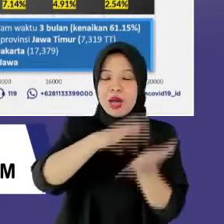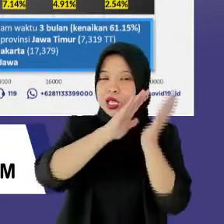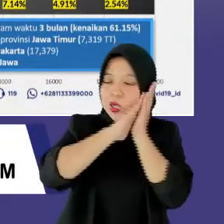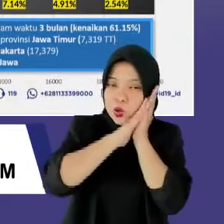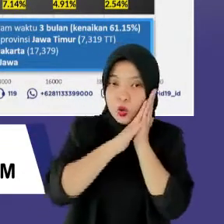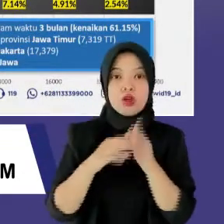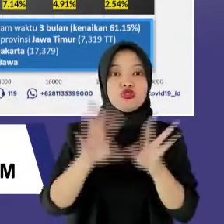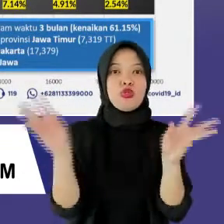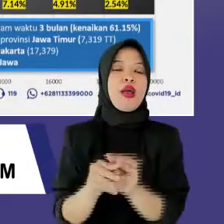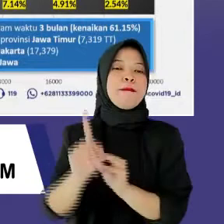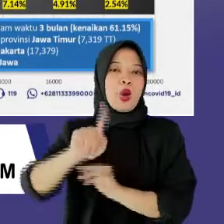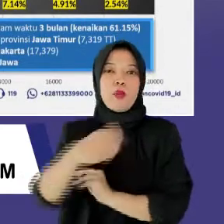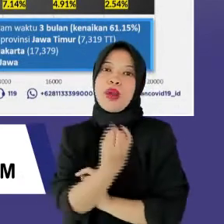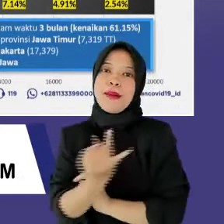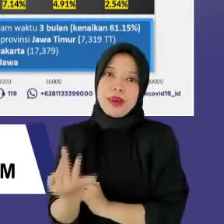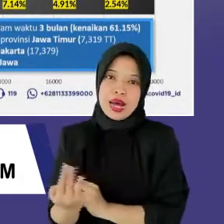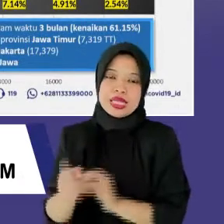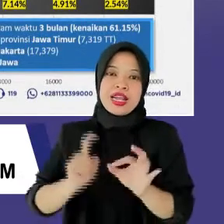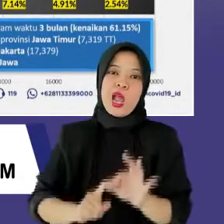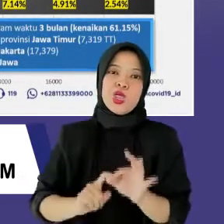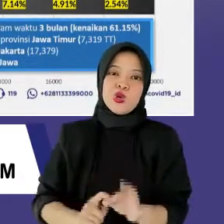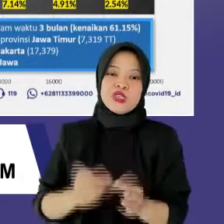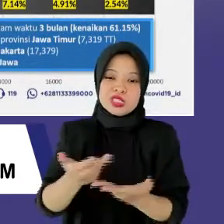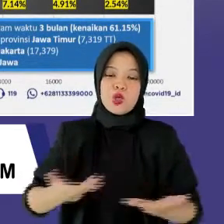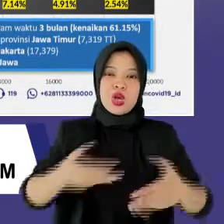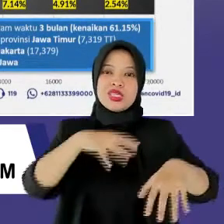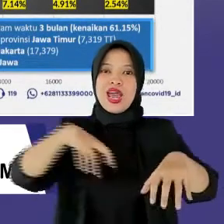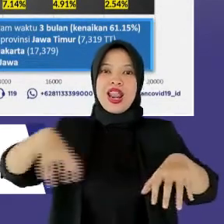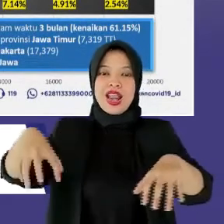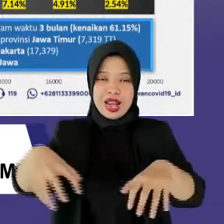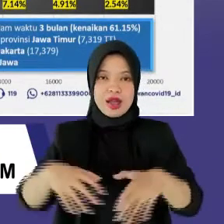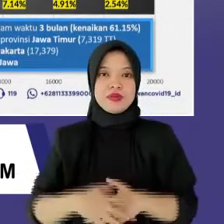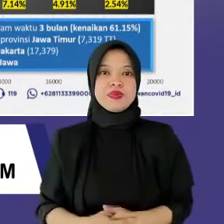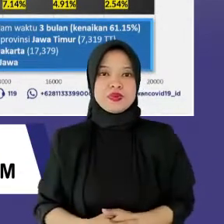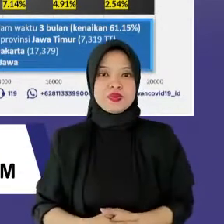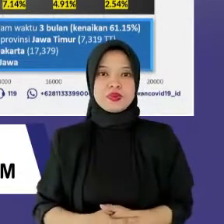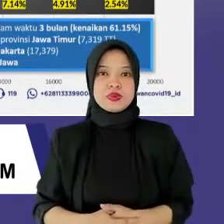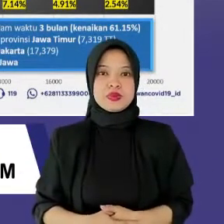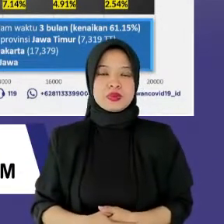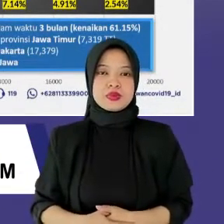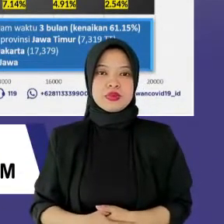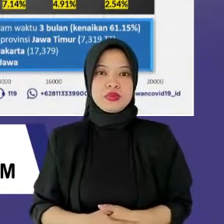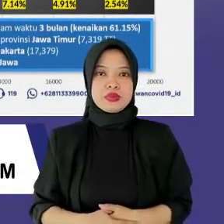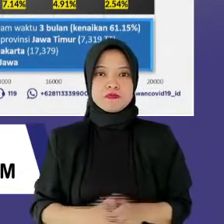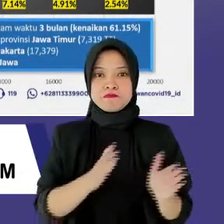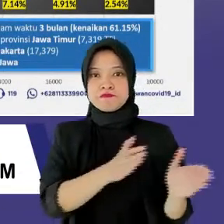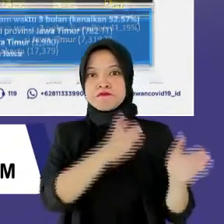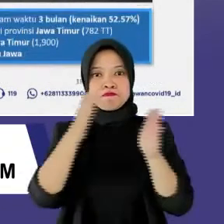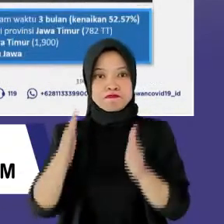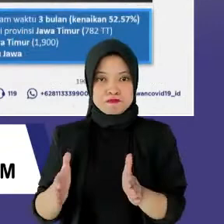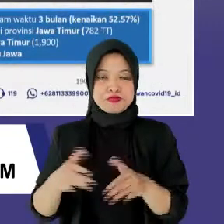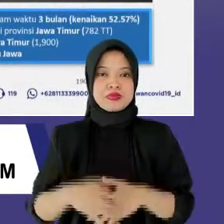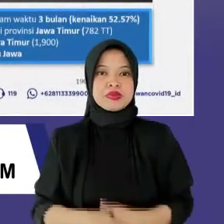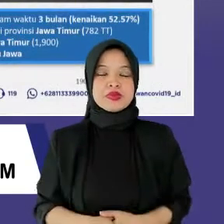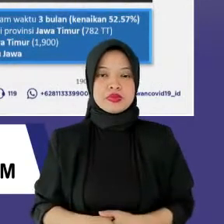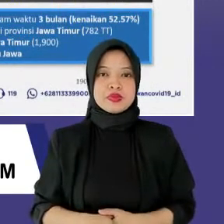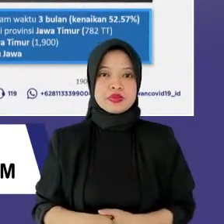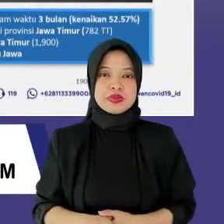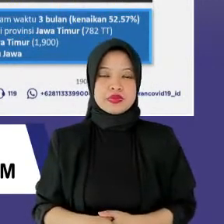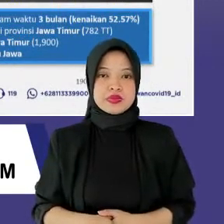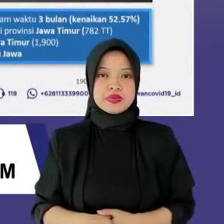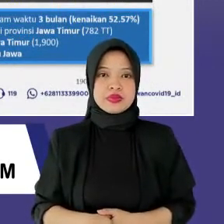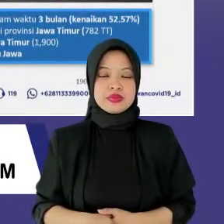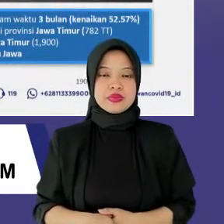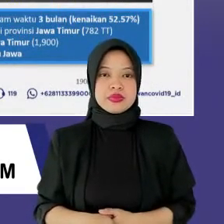tidur yang diperlukan, seperti itu. Iya. Lanjut, Dr. Dewi. Kita lanjut ke slide berikutnya. Jadi kalau ini